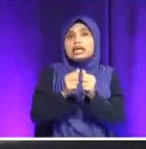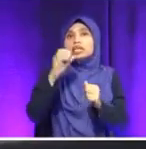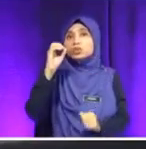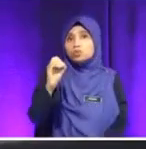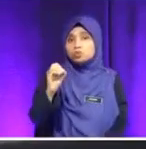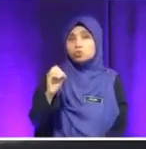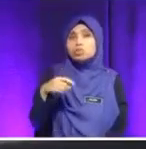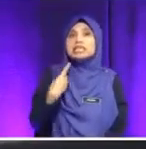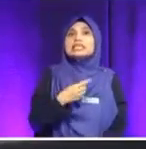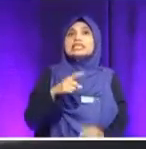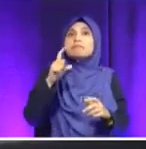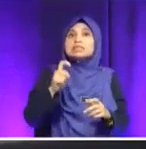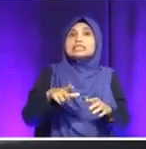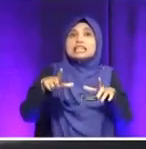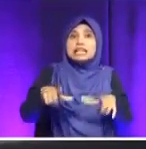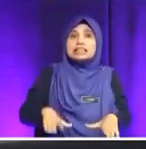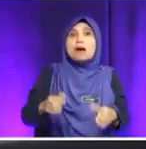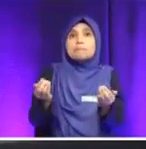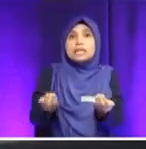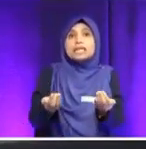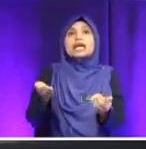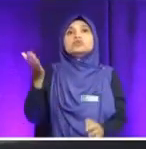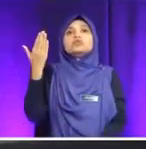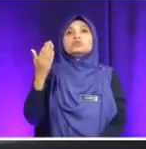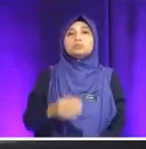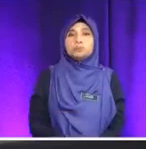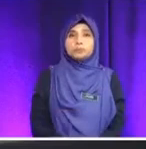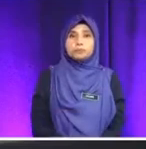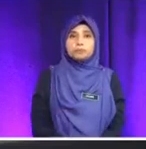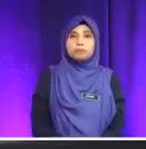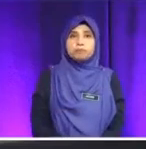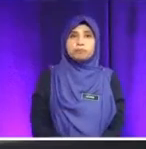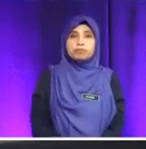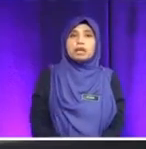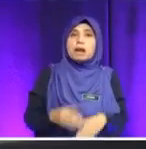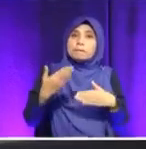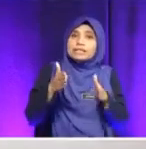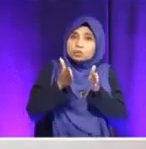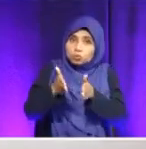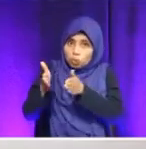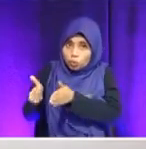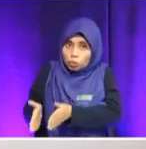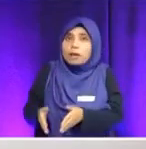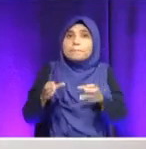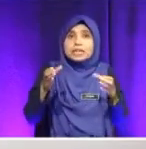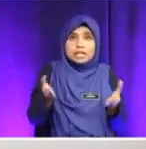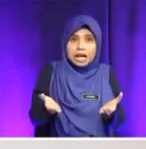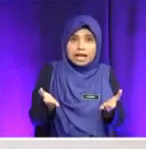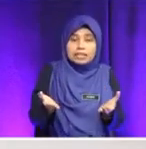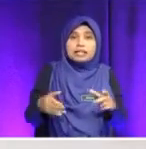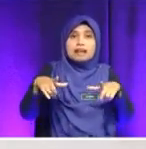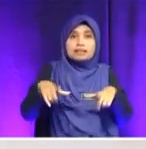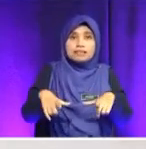dulu pinggan. Ukuran dia pun tetap sama macam tadi. Alright. Okey, kita dah susun pinggan, kemudian kita